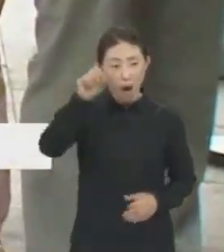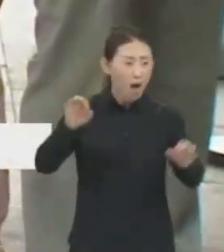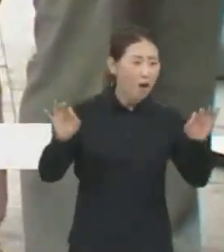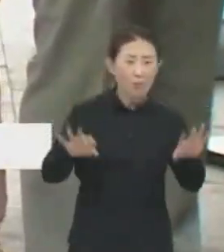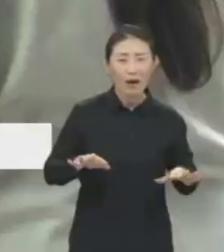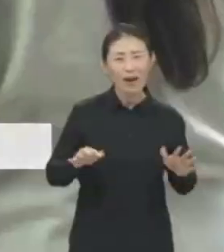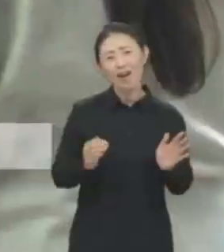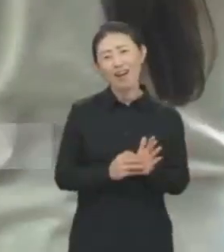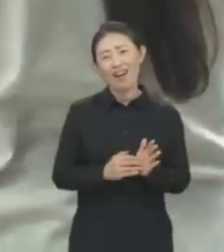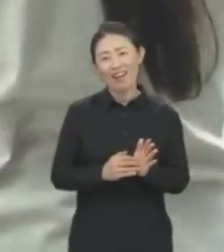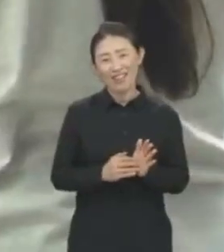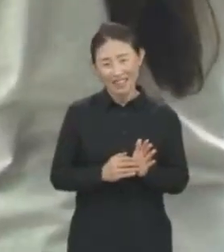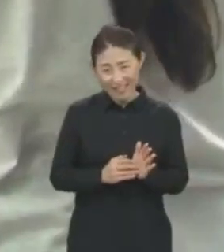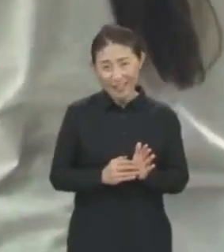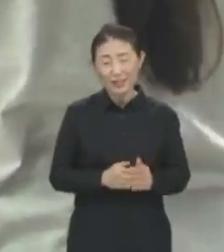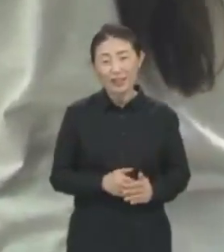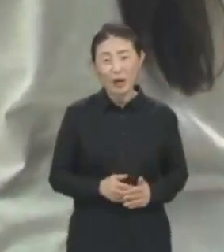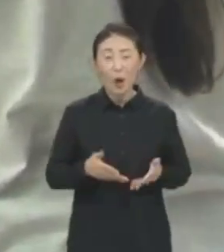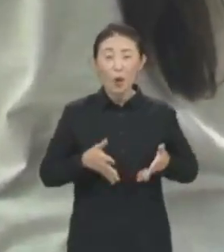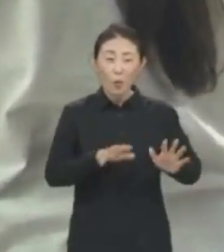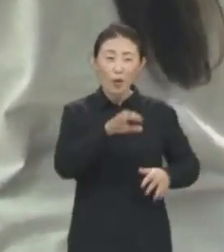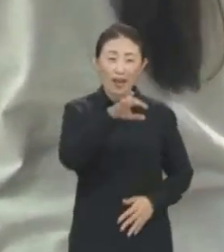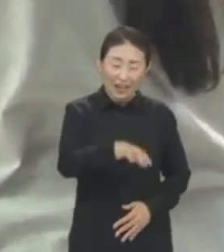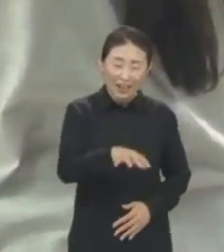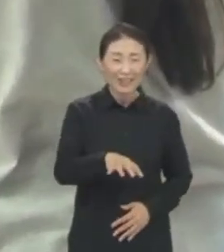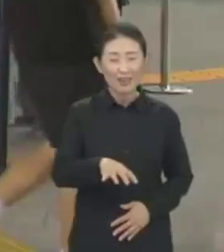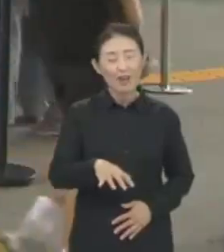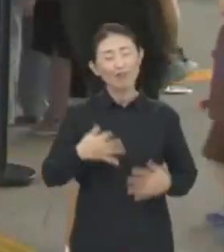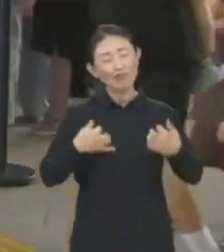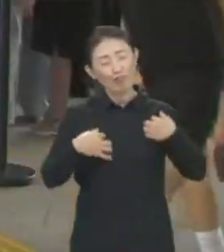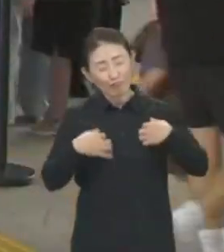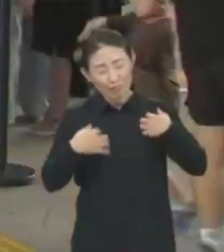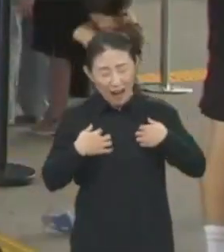연휴, 시민들은 고향에서의 소중한 추억을